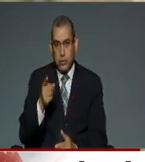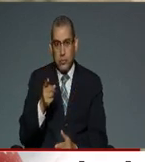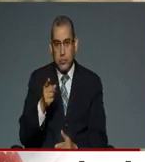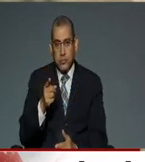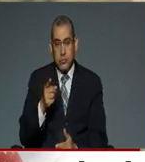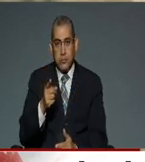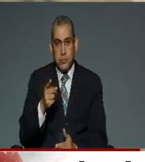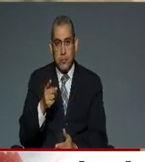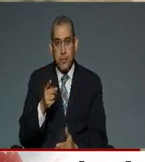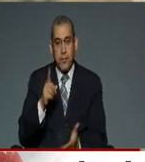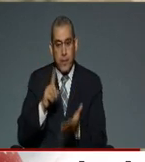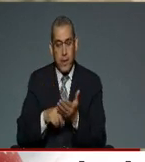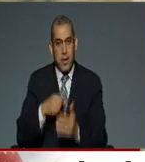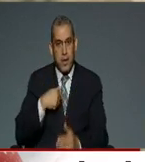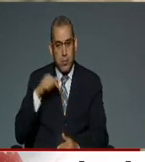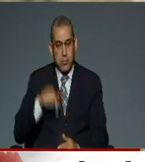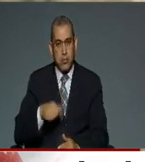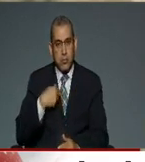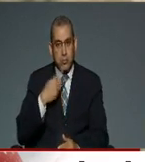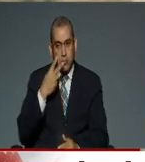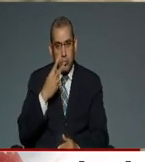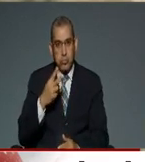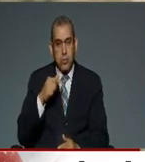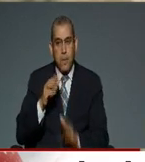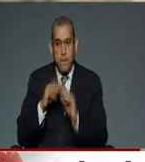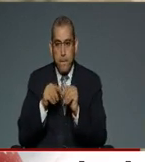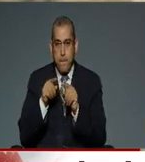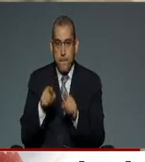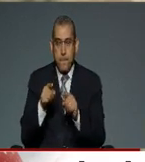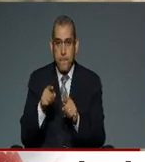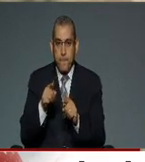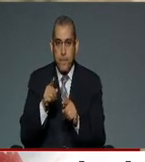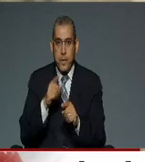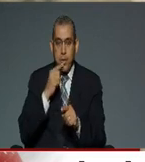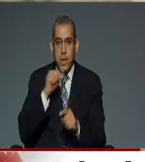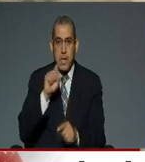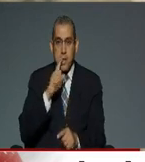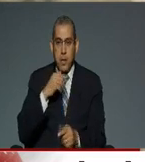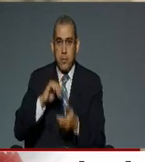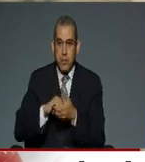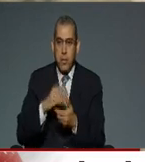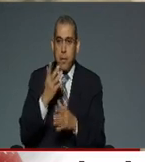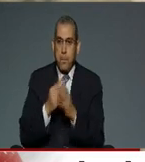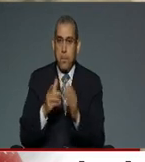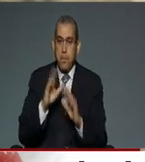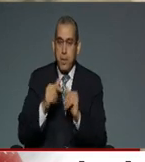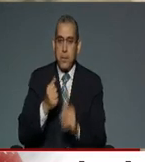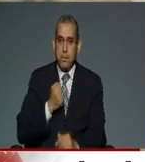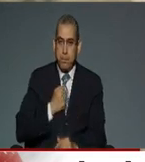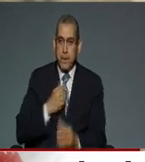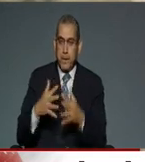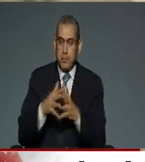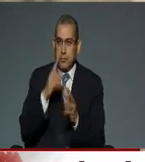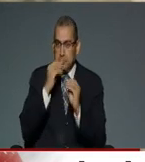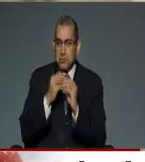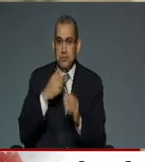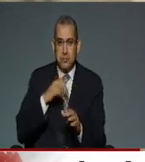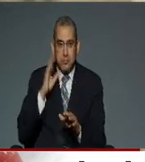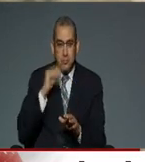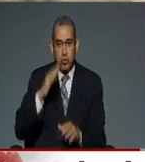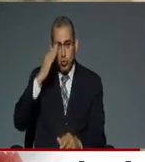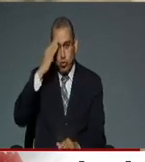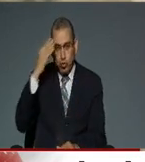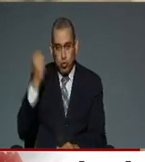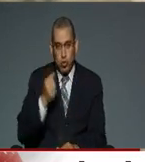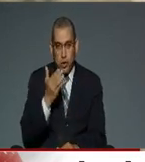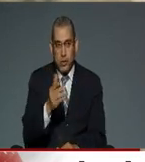لأننا فعلا نستشعر وكأن مصر والقاهرة هي وطننا الثاني. أود أن أتوجه بالشكر